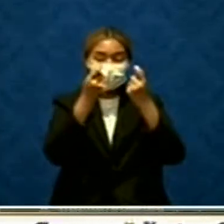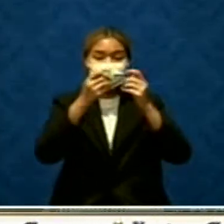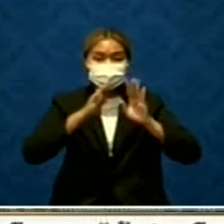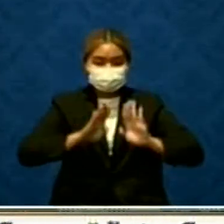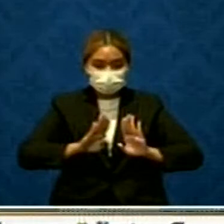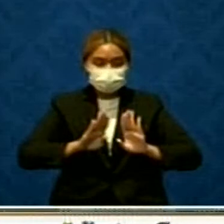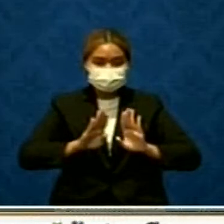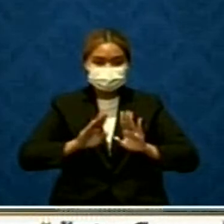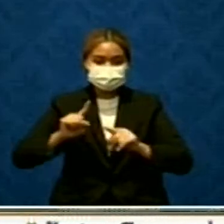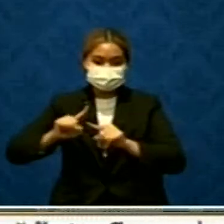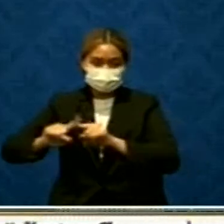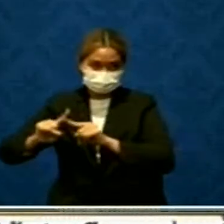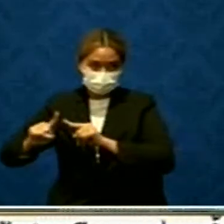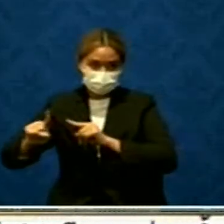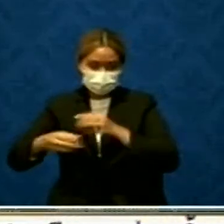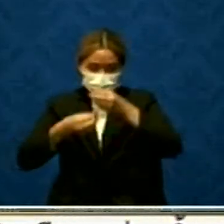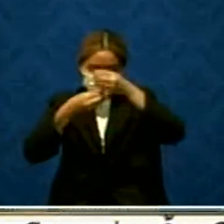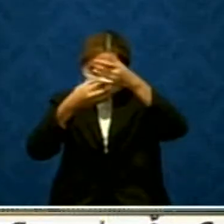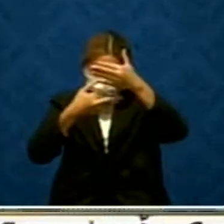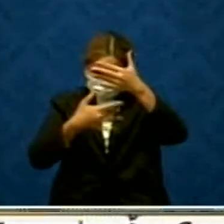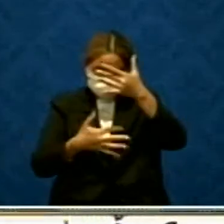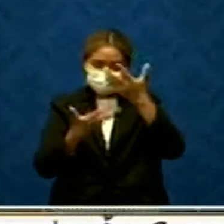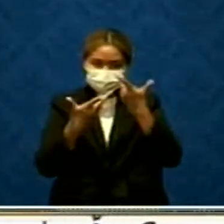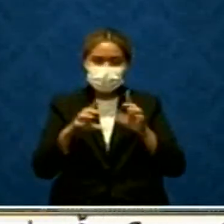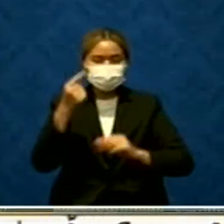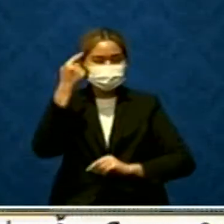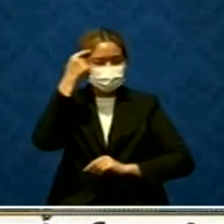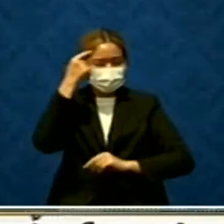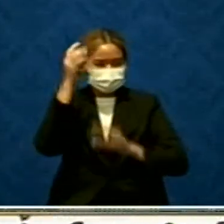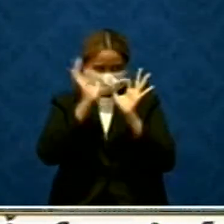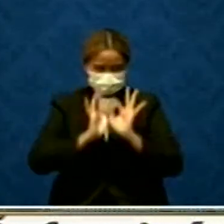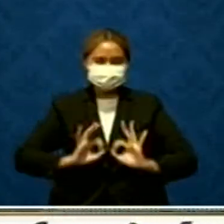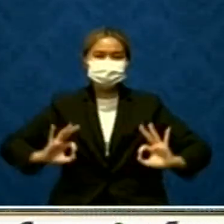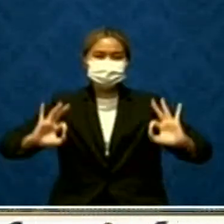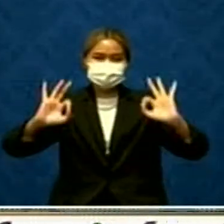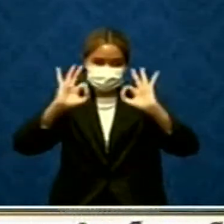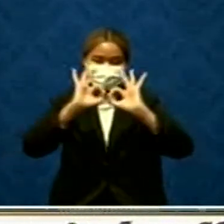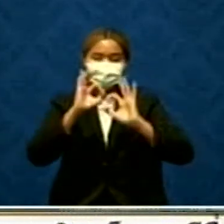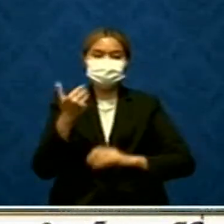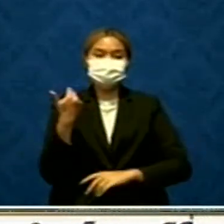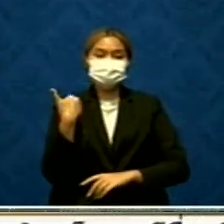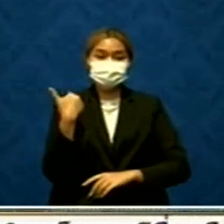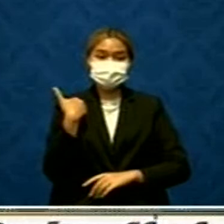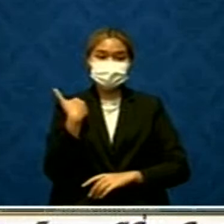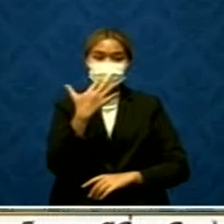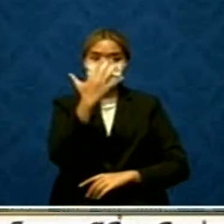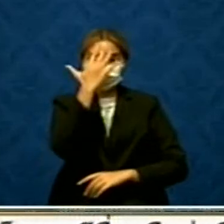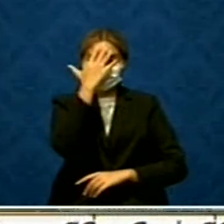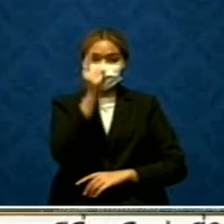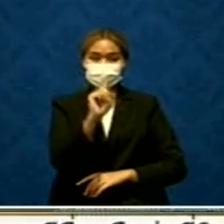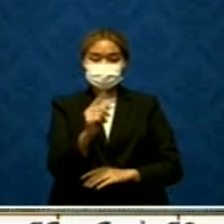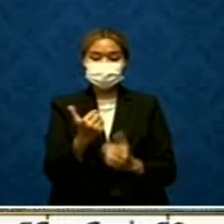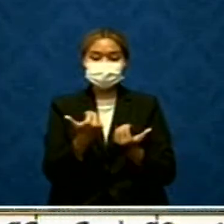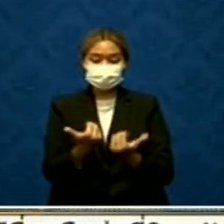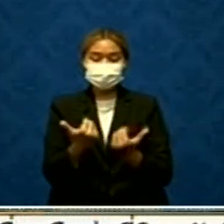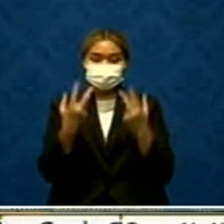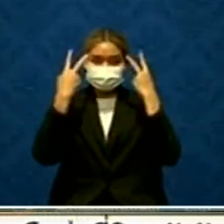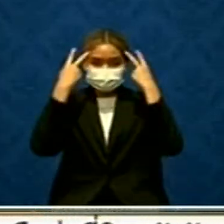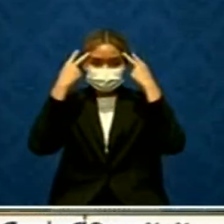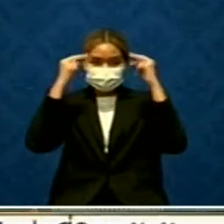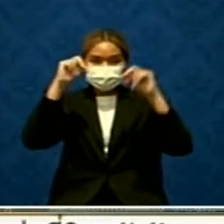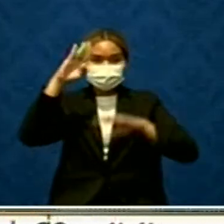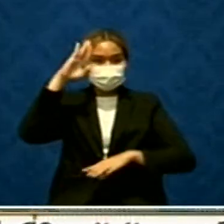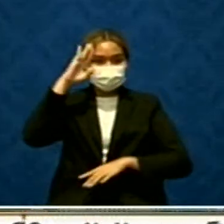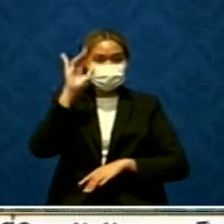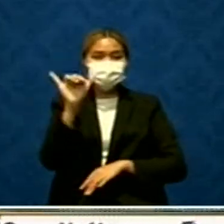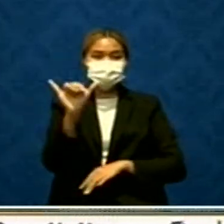แล้วคิดว่าจะเป็นเรื่องที่มีความจำเป็นและสำคัญมากนะครับซึ่งเรื่องนี้พระท่านนายกรัฐมนตรีพลเอกประยุทธ์จันทร์โอชาเ